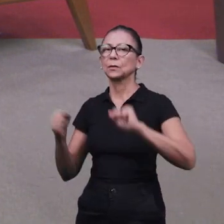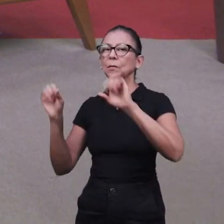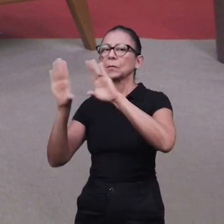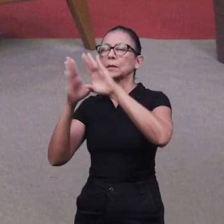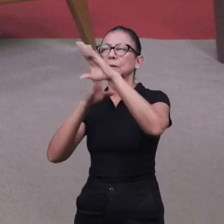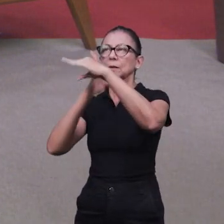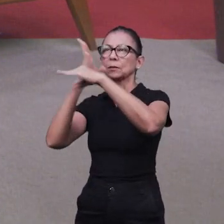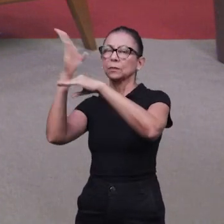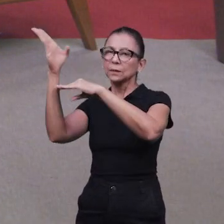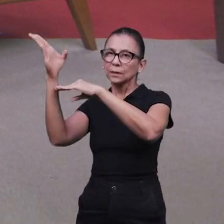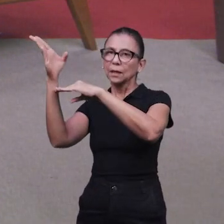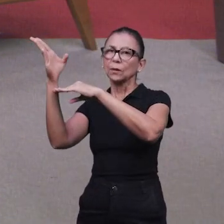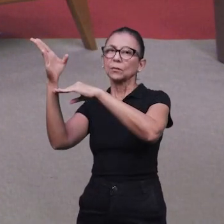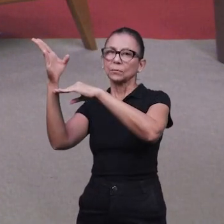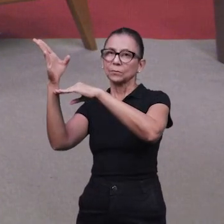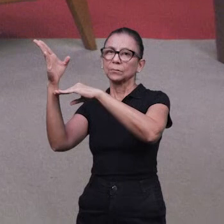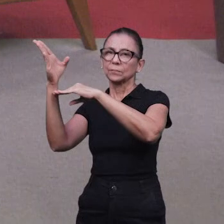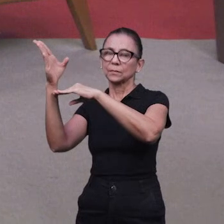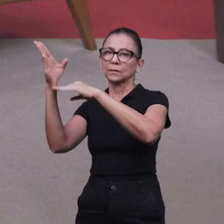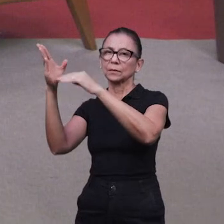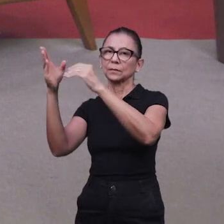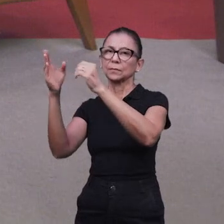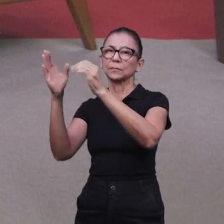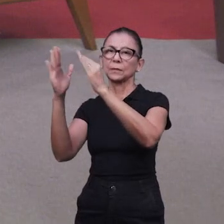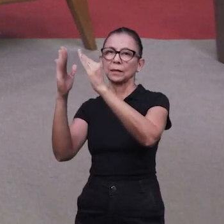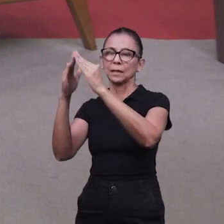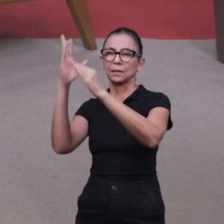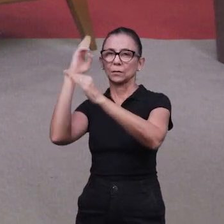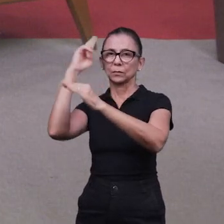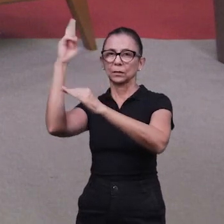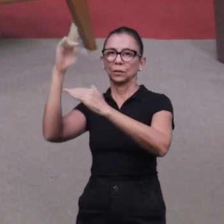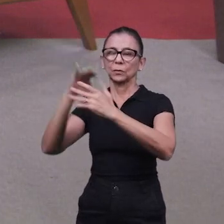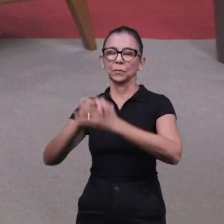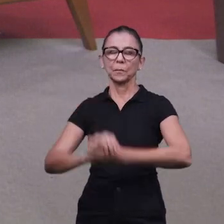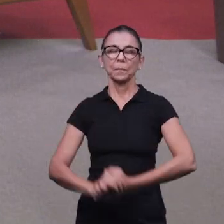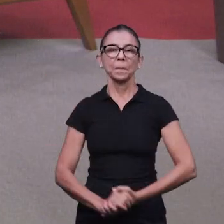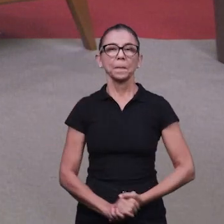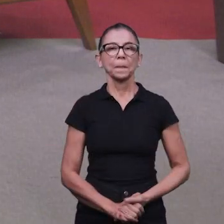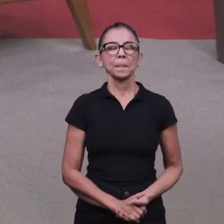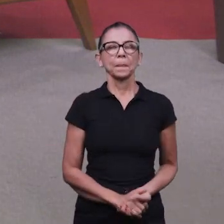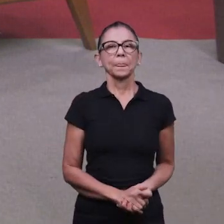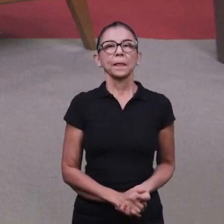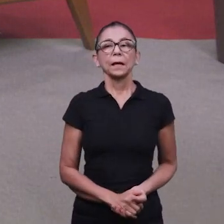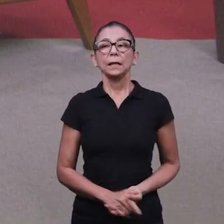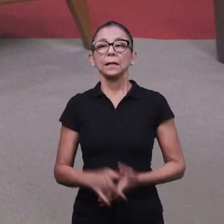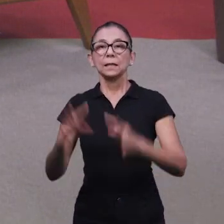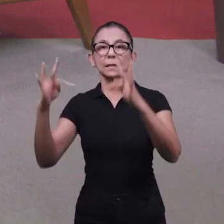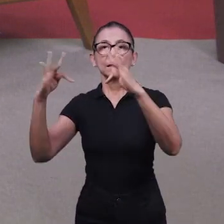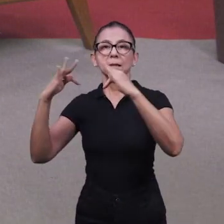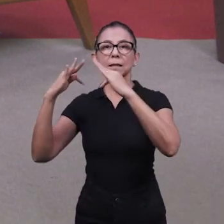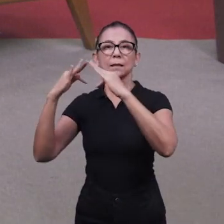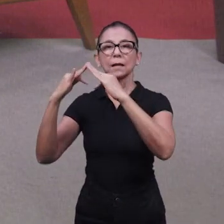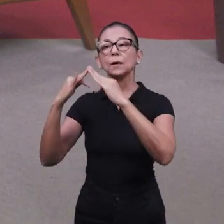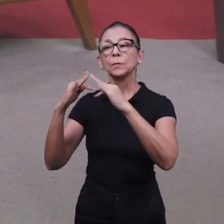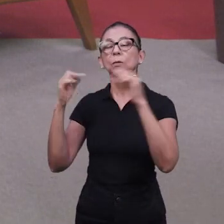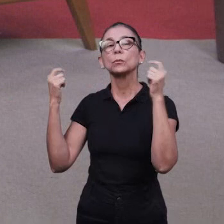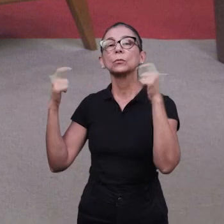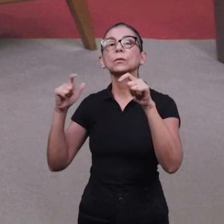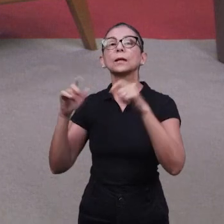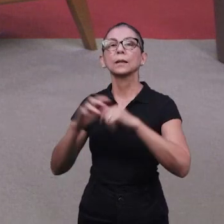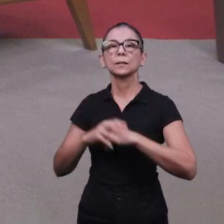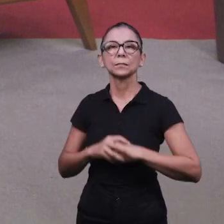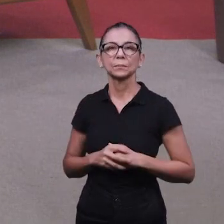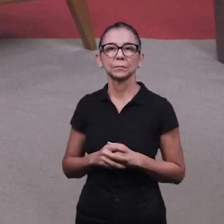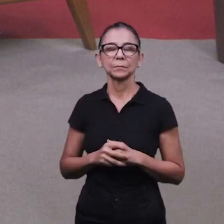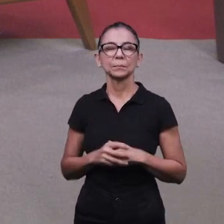le temple de Salomon, était la condition d'une œuvre où le Seigneur est adoré. Observez le texte, n'est-ce pas?